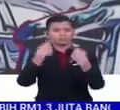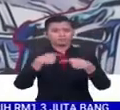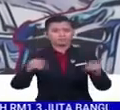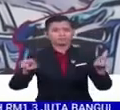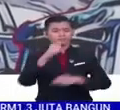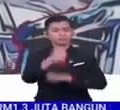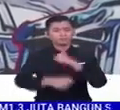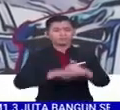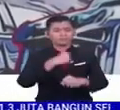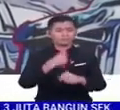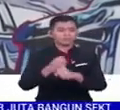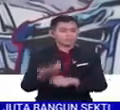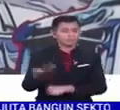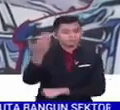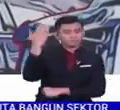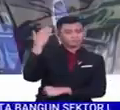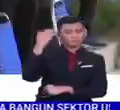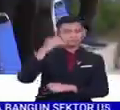dengan tahun lalu.